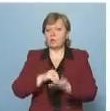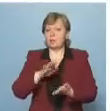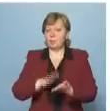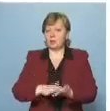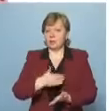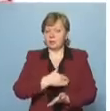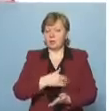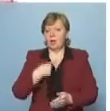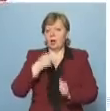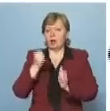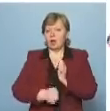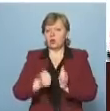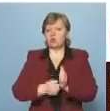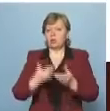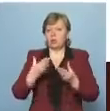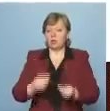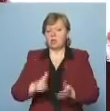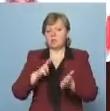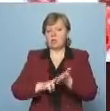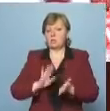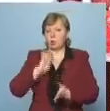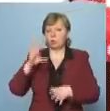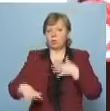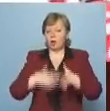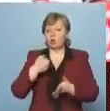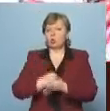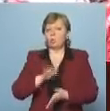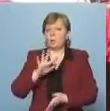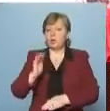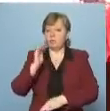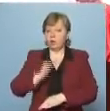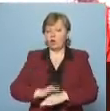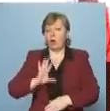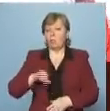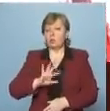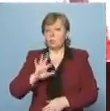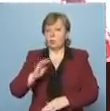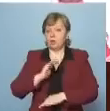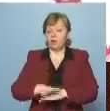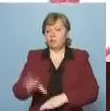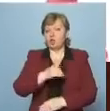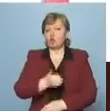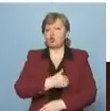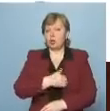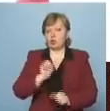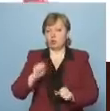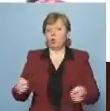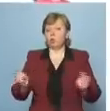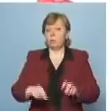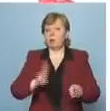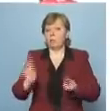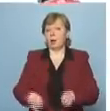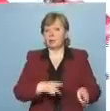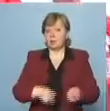проводятся ежедневные тренировки с 8 утра до 5 вечера. А после 5 вечера все желающие могут прийти покататься. Как